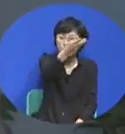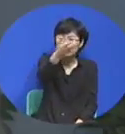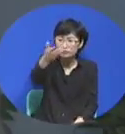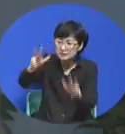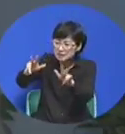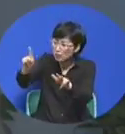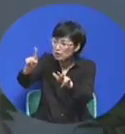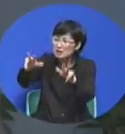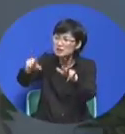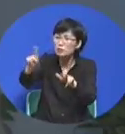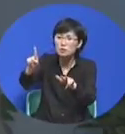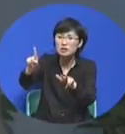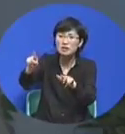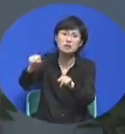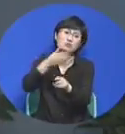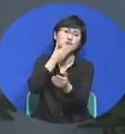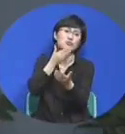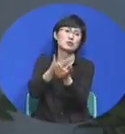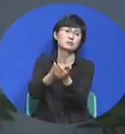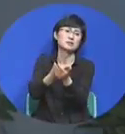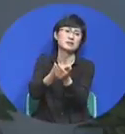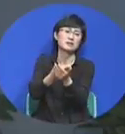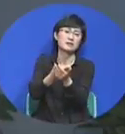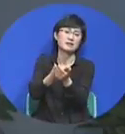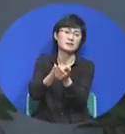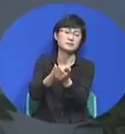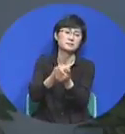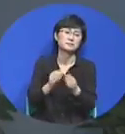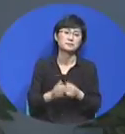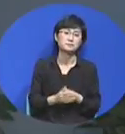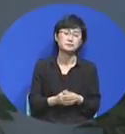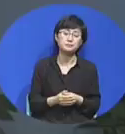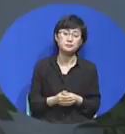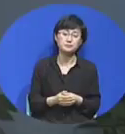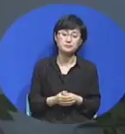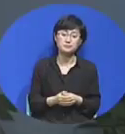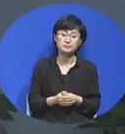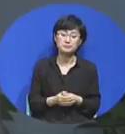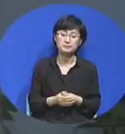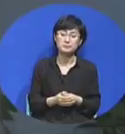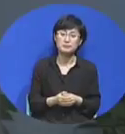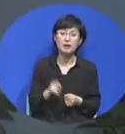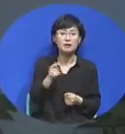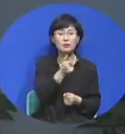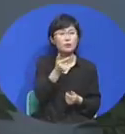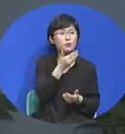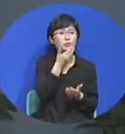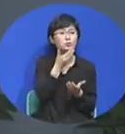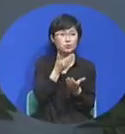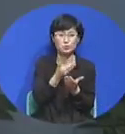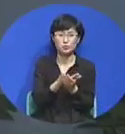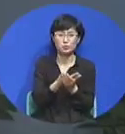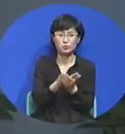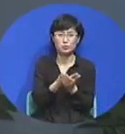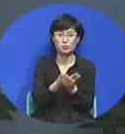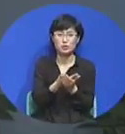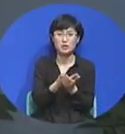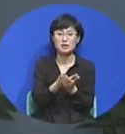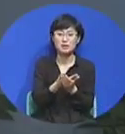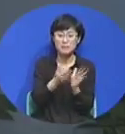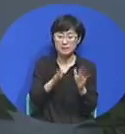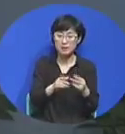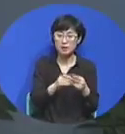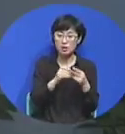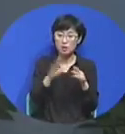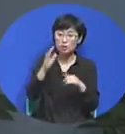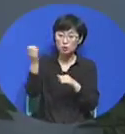far along the word has come. 그 상태를 지금 알린 겁니다. So he speaks about their state. 그래서 그게 굉장히 중요하죠. And that's very important. 그다음에